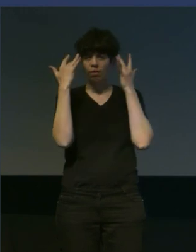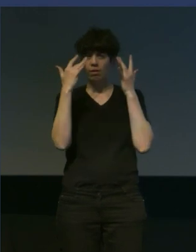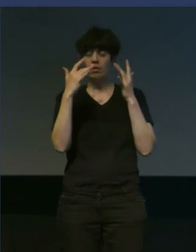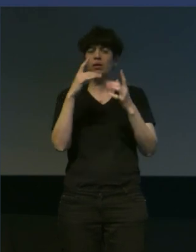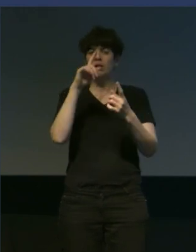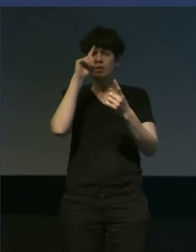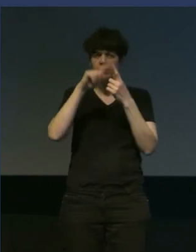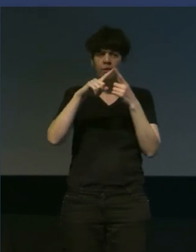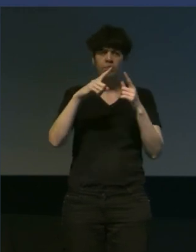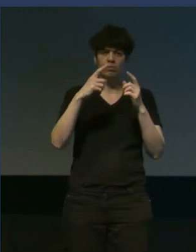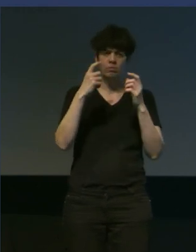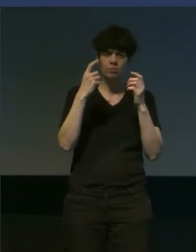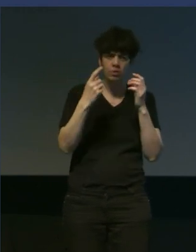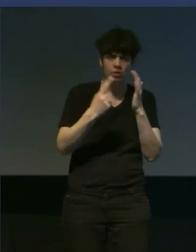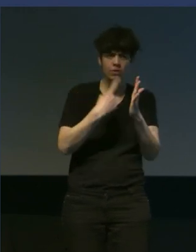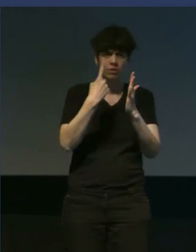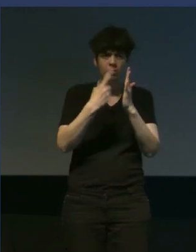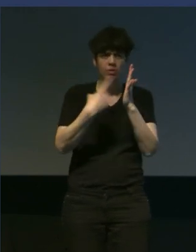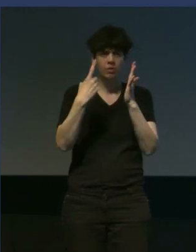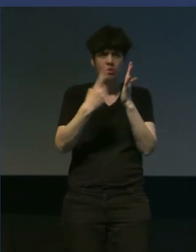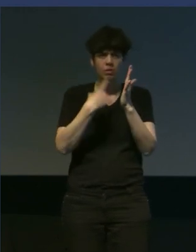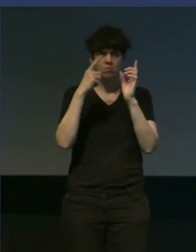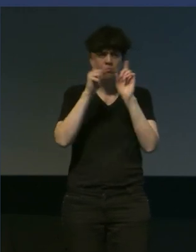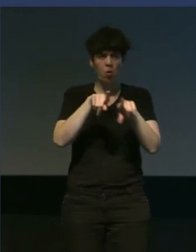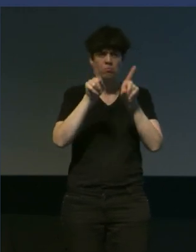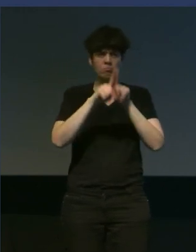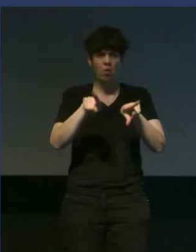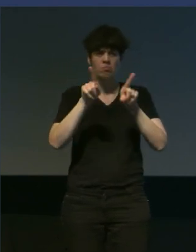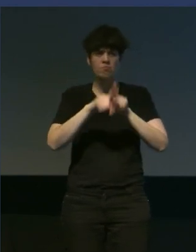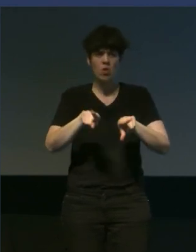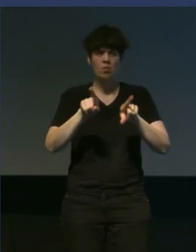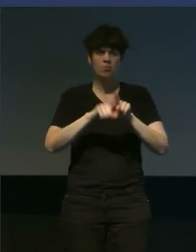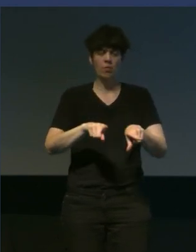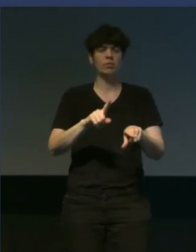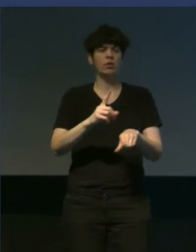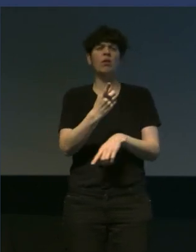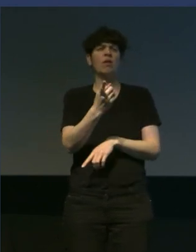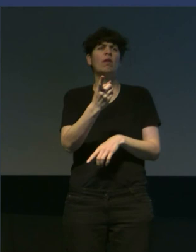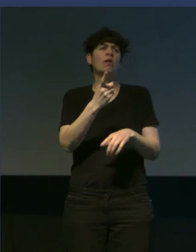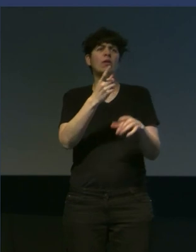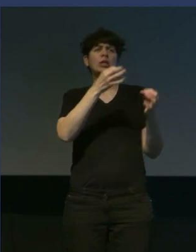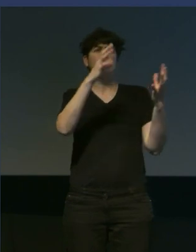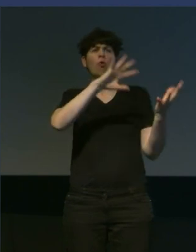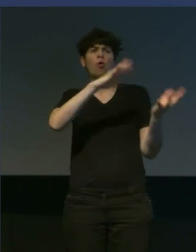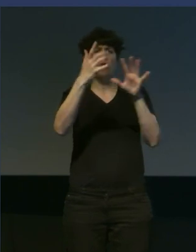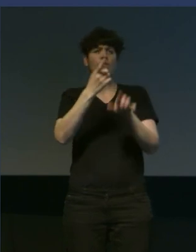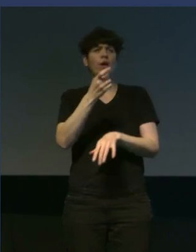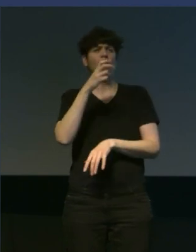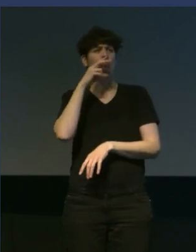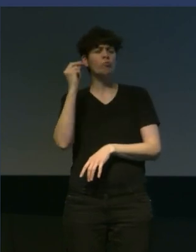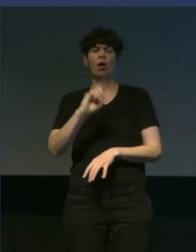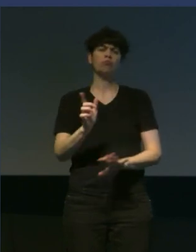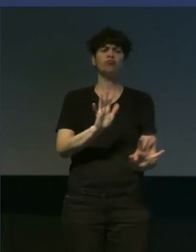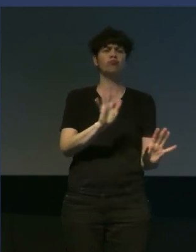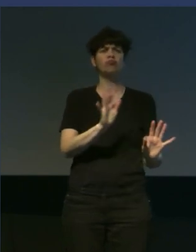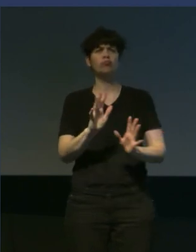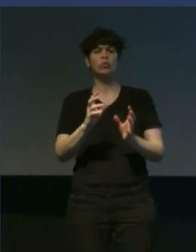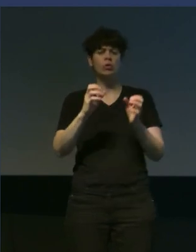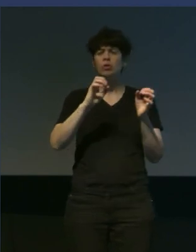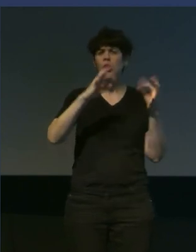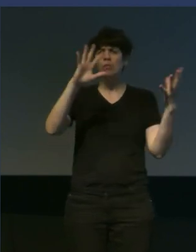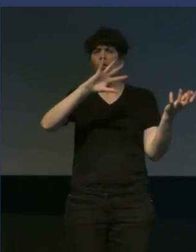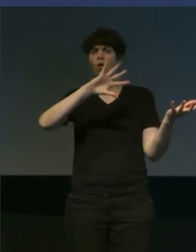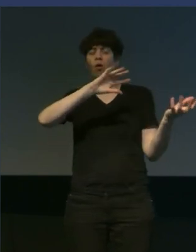des sujets récurrents. Donc, c'était pas de la faute des humains, que le climat a toujours changé, que les